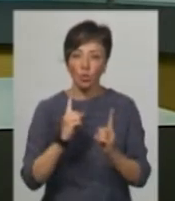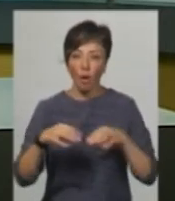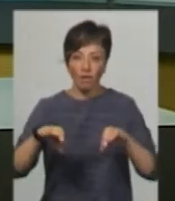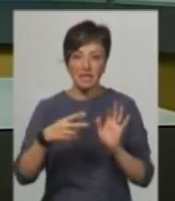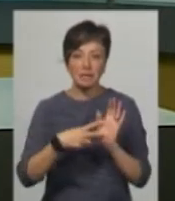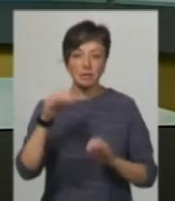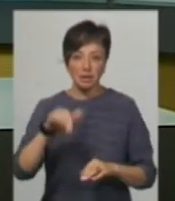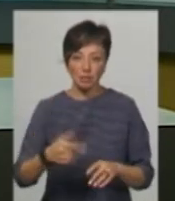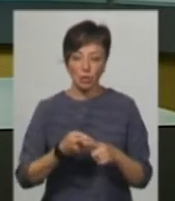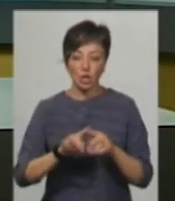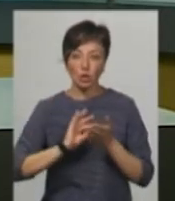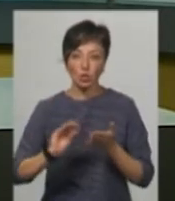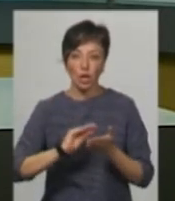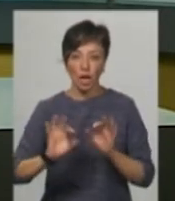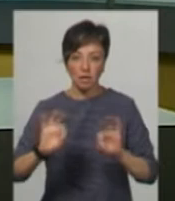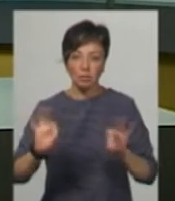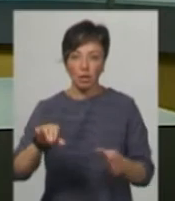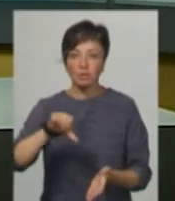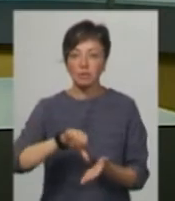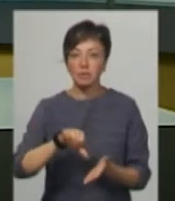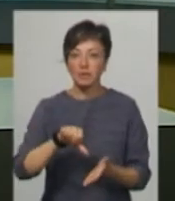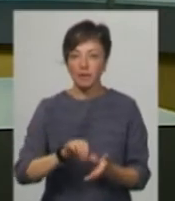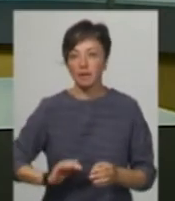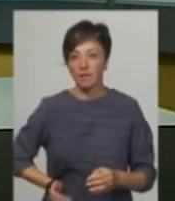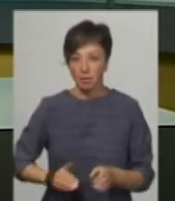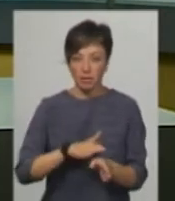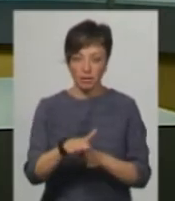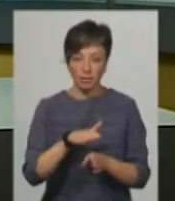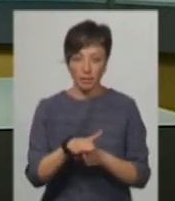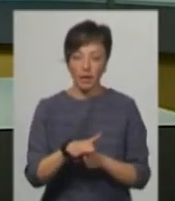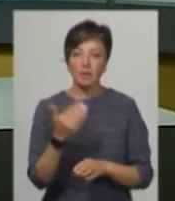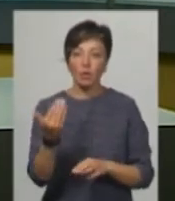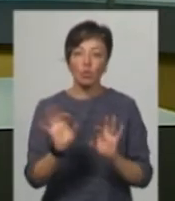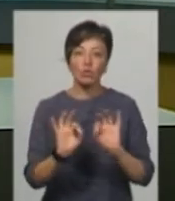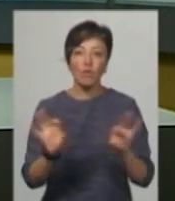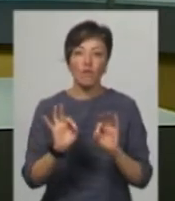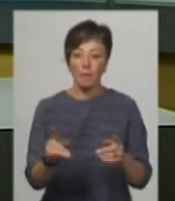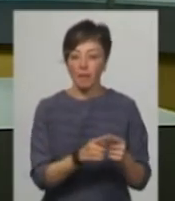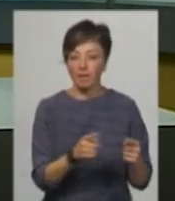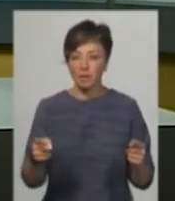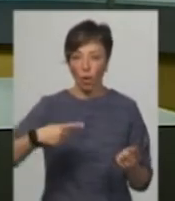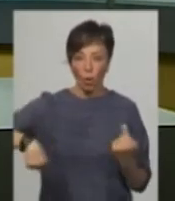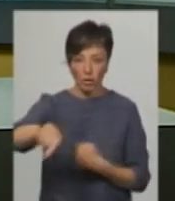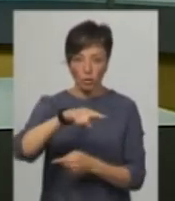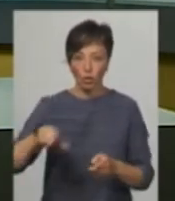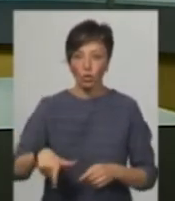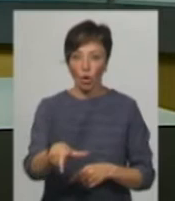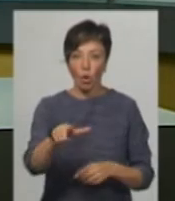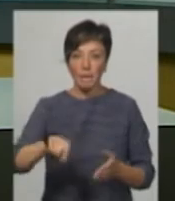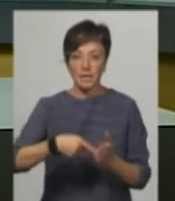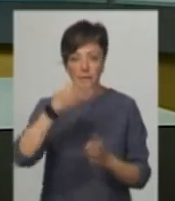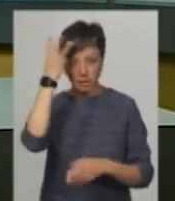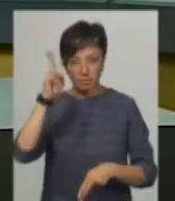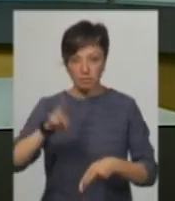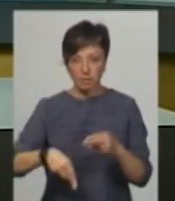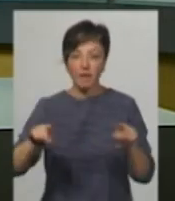це журналістам Суспільного розповів представник підрядника Тарас Чалій. За його словами, на відрізку об'їзної дороги міста Хмельницький